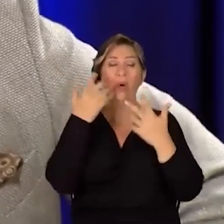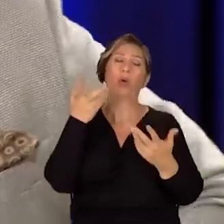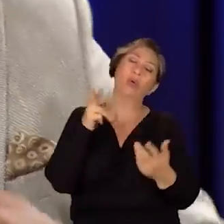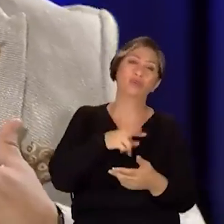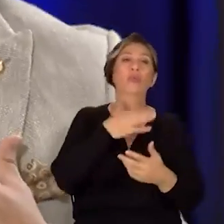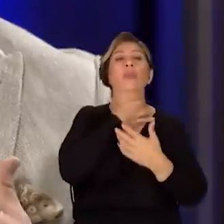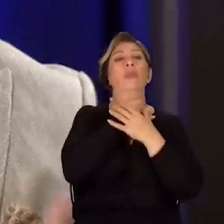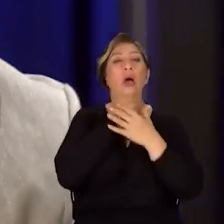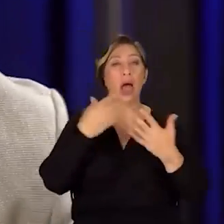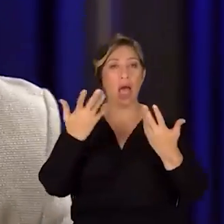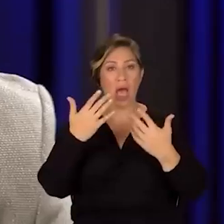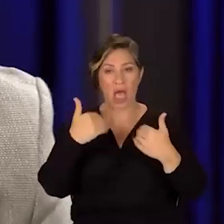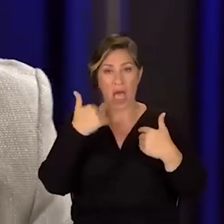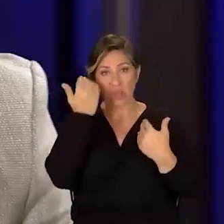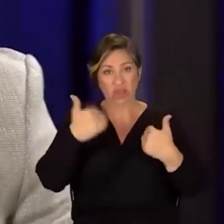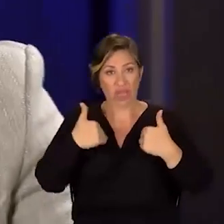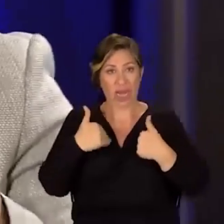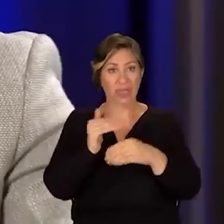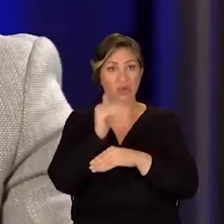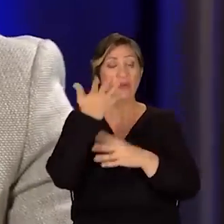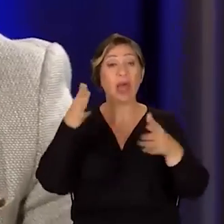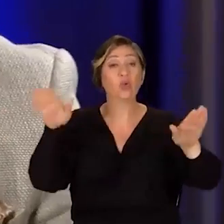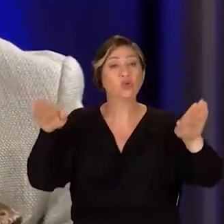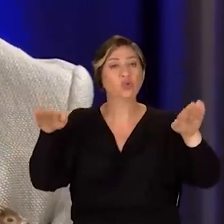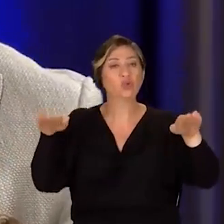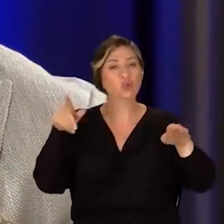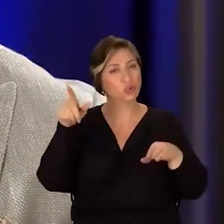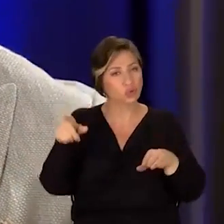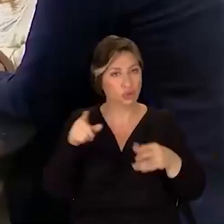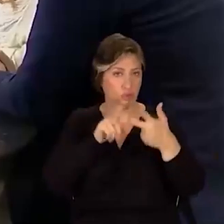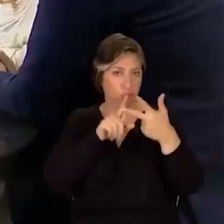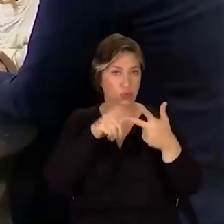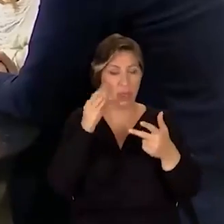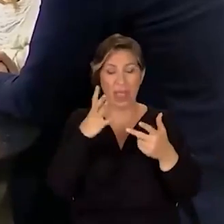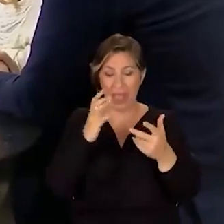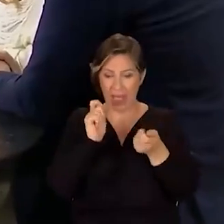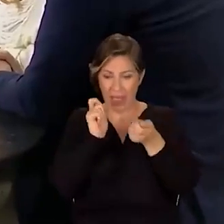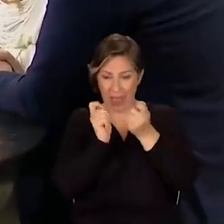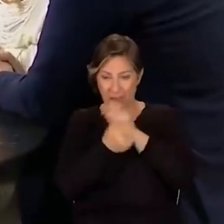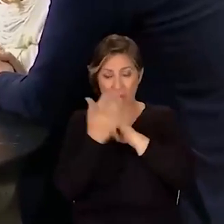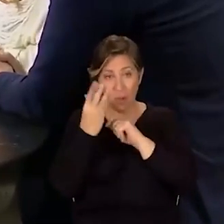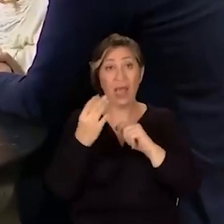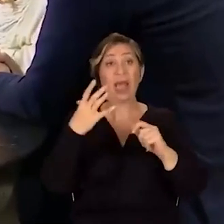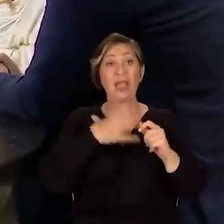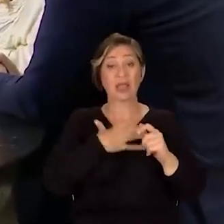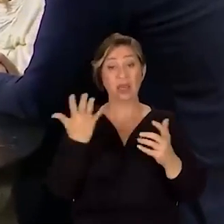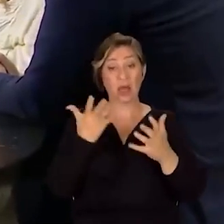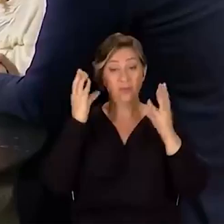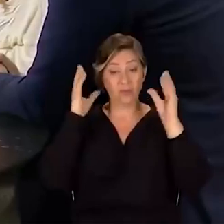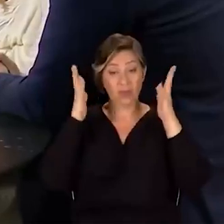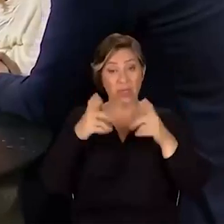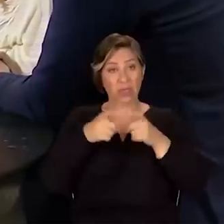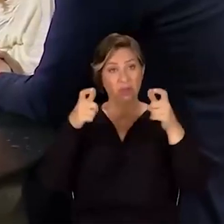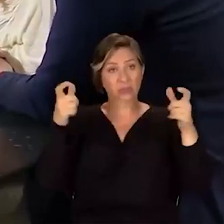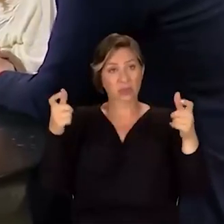boğulacak yani. Çünkü akciğerle yaşayan bir canlı. Yine ya da kuşlar. Mesela kuşlar evrimsel bazda kendilerini çok daha fazla